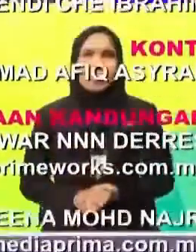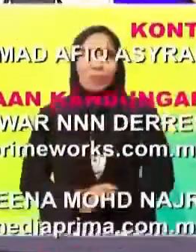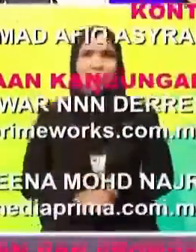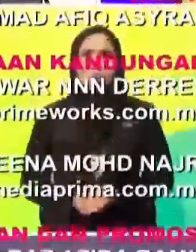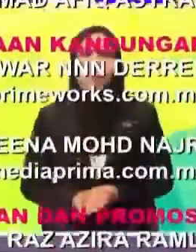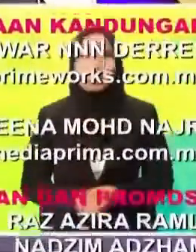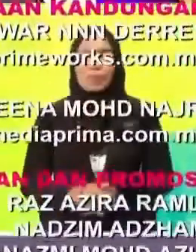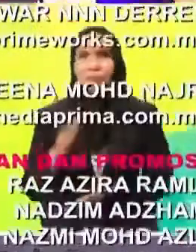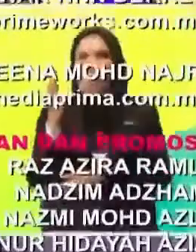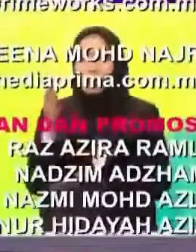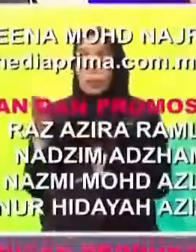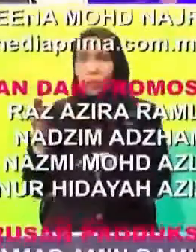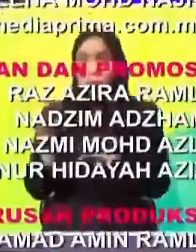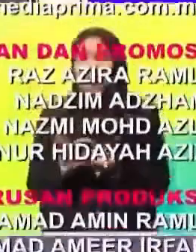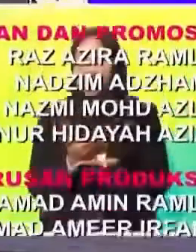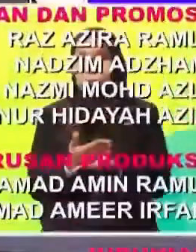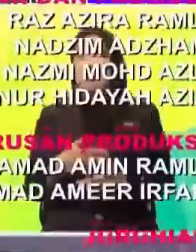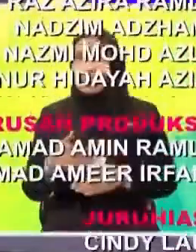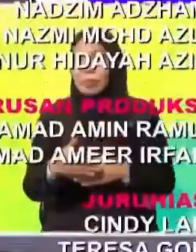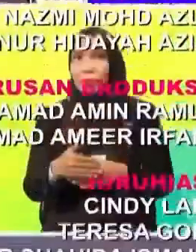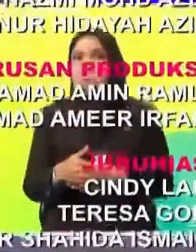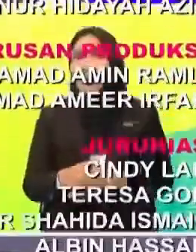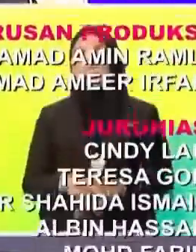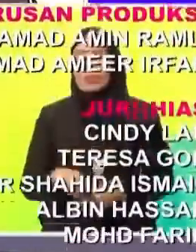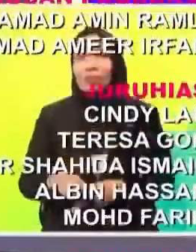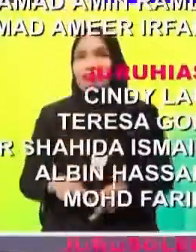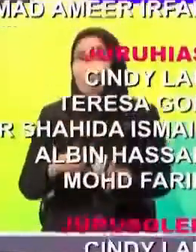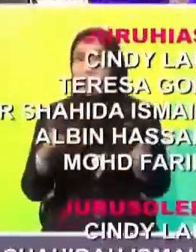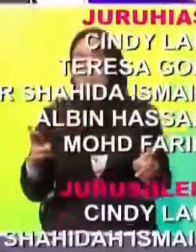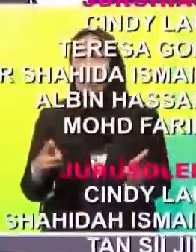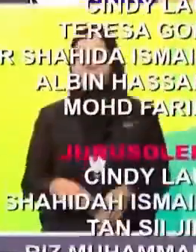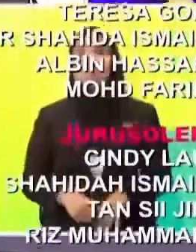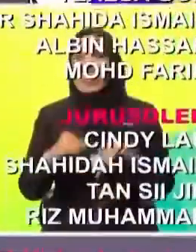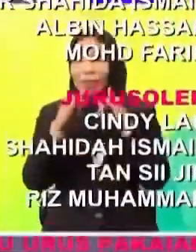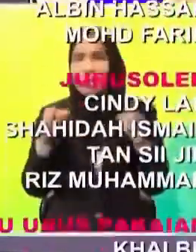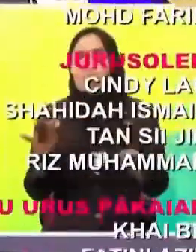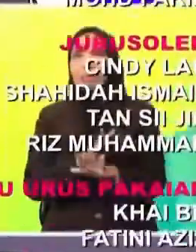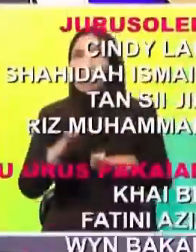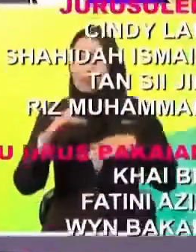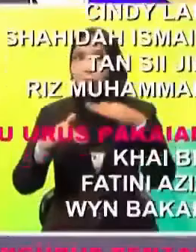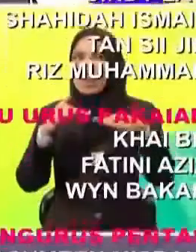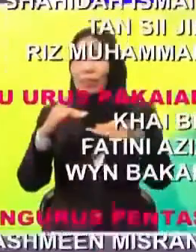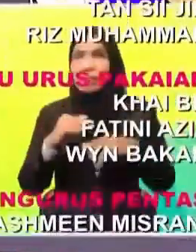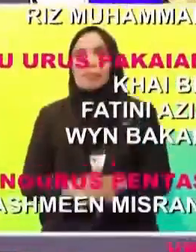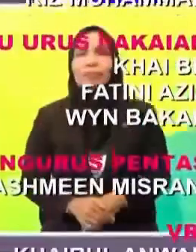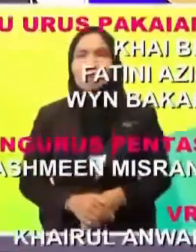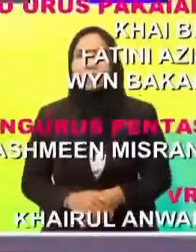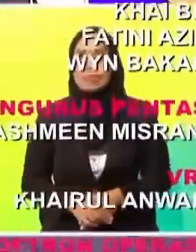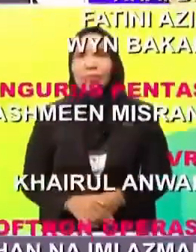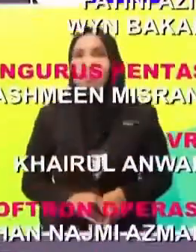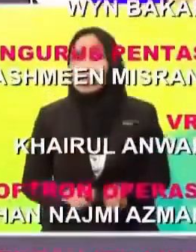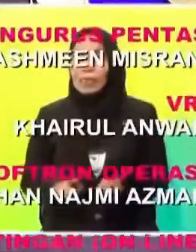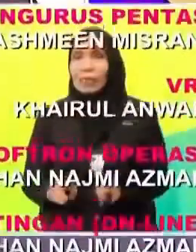pohon-pohon pinggiran Raya istana Dewi tidak bertangga rancangkan Teguh pilar budaya